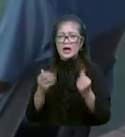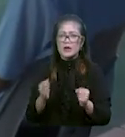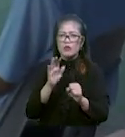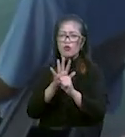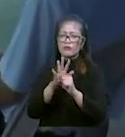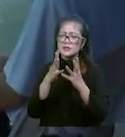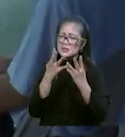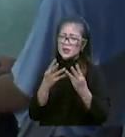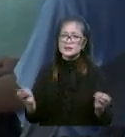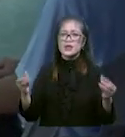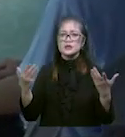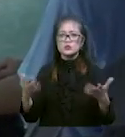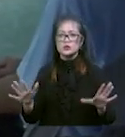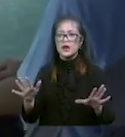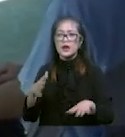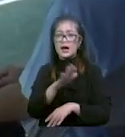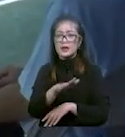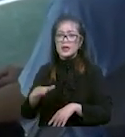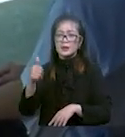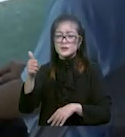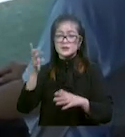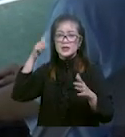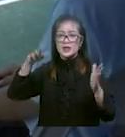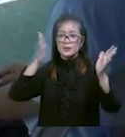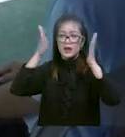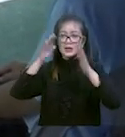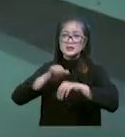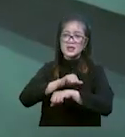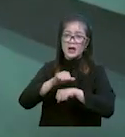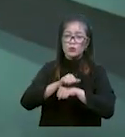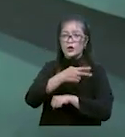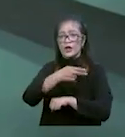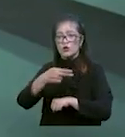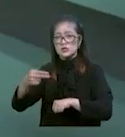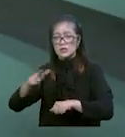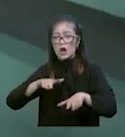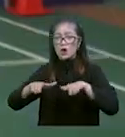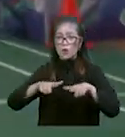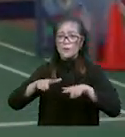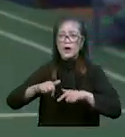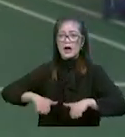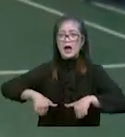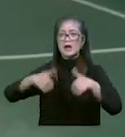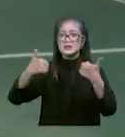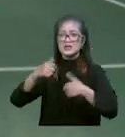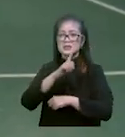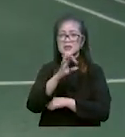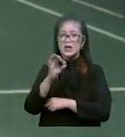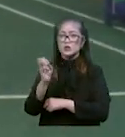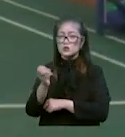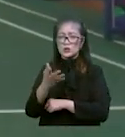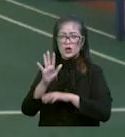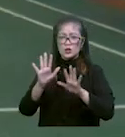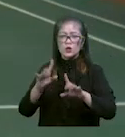Diikuti atlet-atlet berkualitas dari Malaysia, Singapura, dan Indonesia, turnamen ini tidak hanya memperebutkan hadiah ratusan juta rupiah, namun untuk